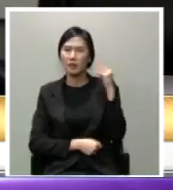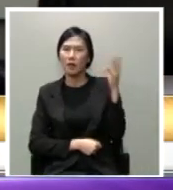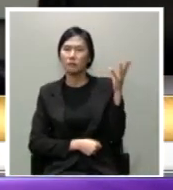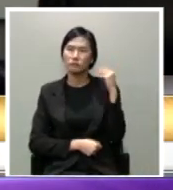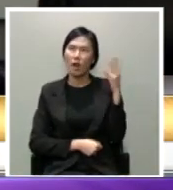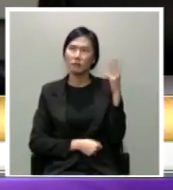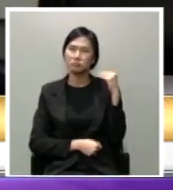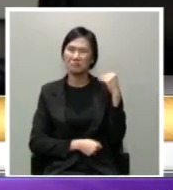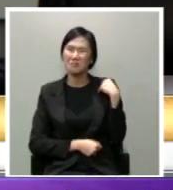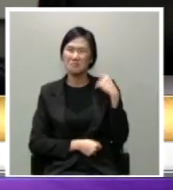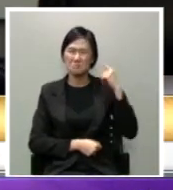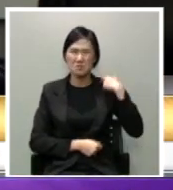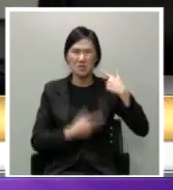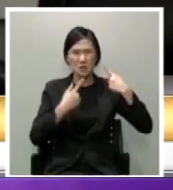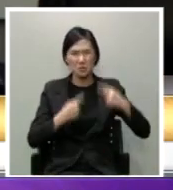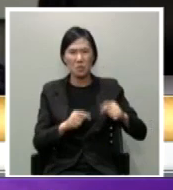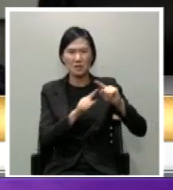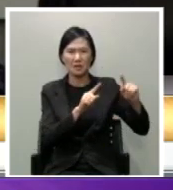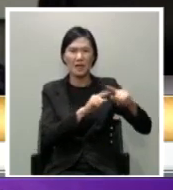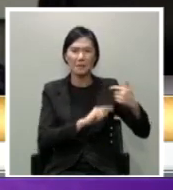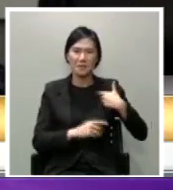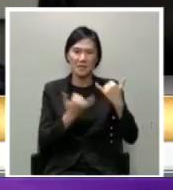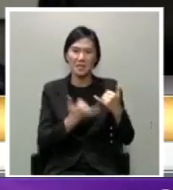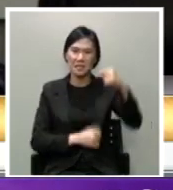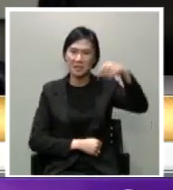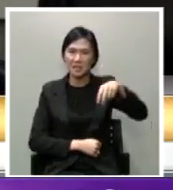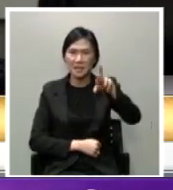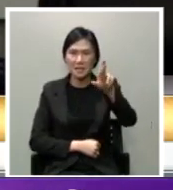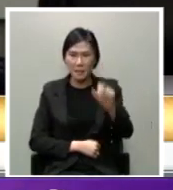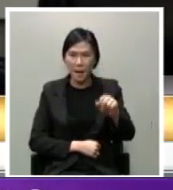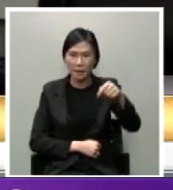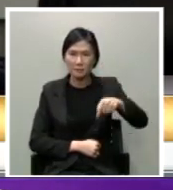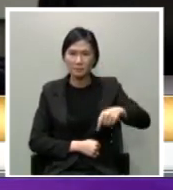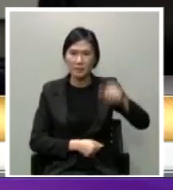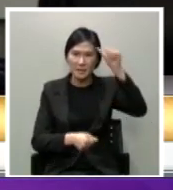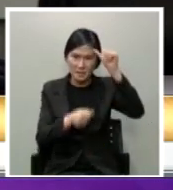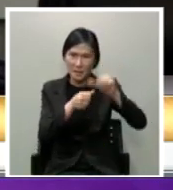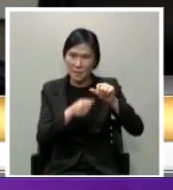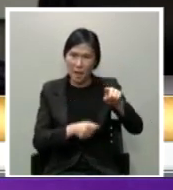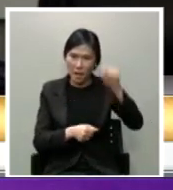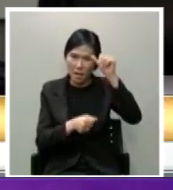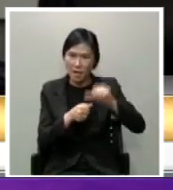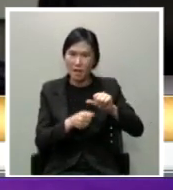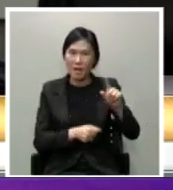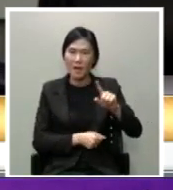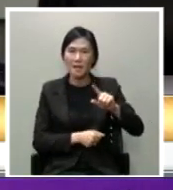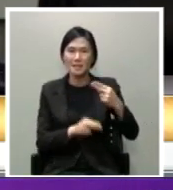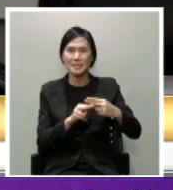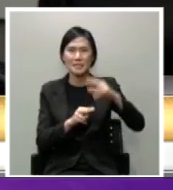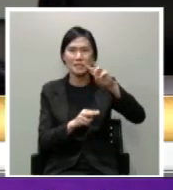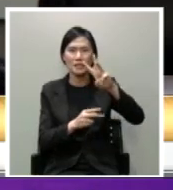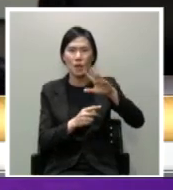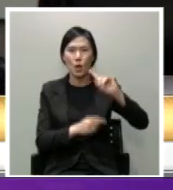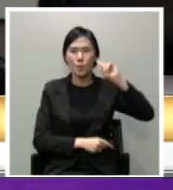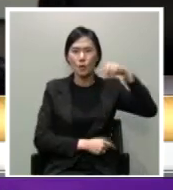กียรตินี่สภาครับแล้วท่านจำนางวันทองได้ไหมครับในขุนช้างขุนแผนผู้หญิ